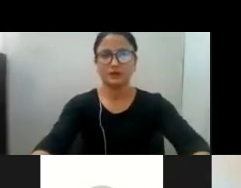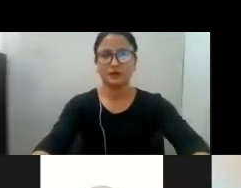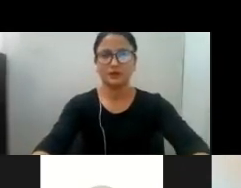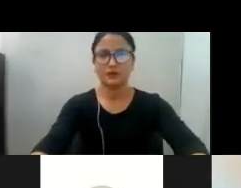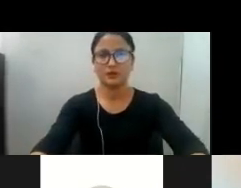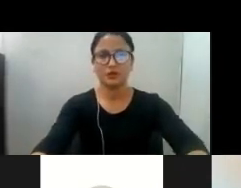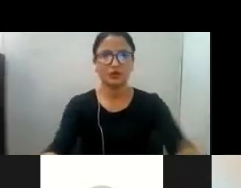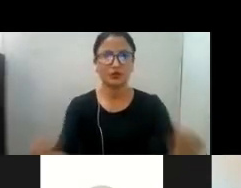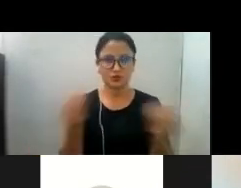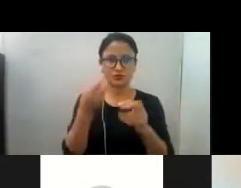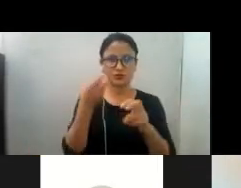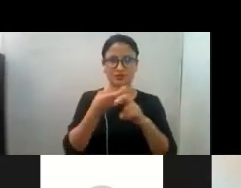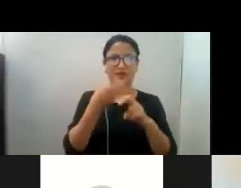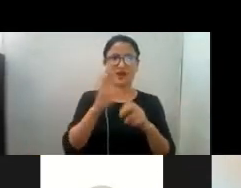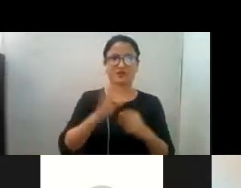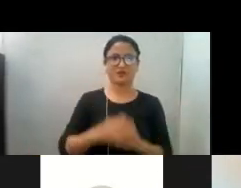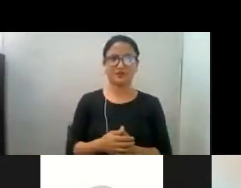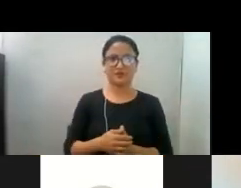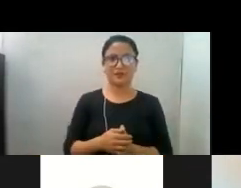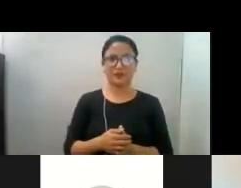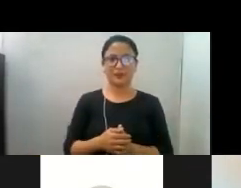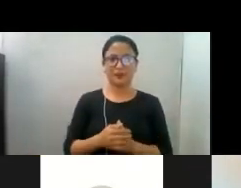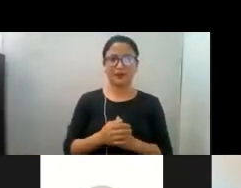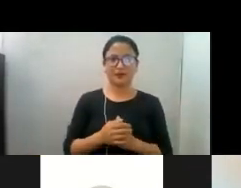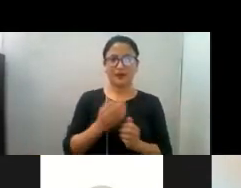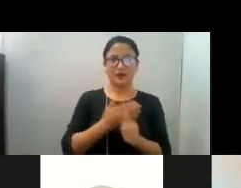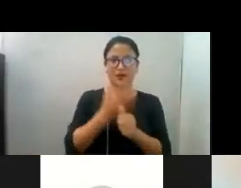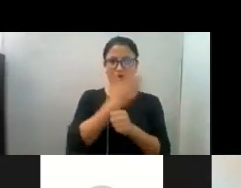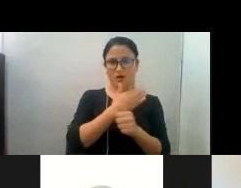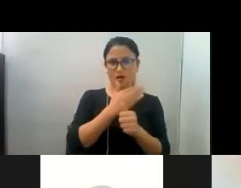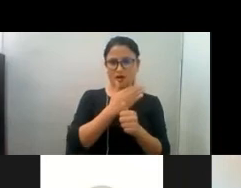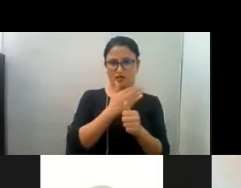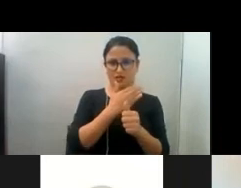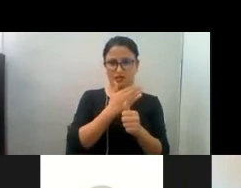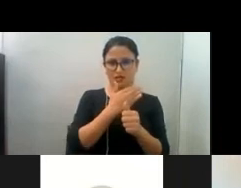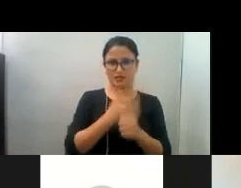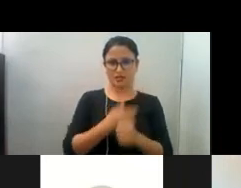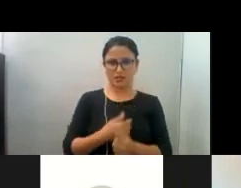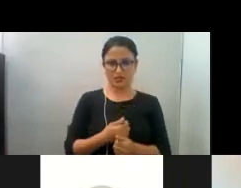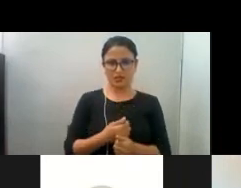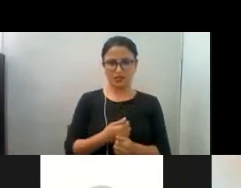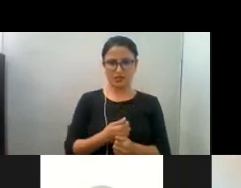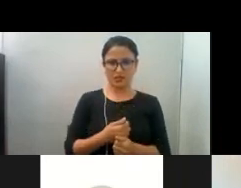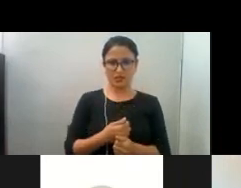अलिकति गाह्रो हुने रहेछ रामलाल सर अघि यहाँले